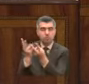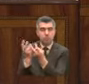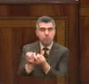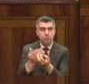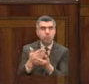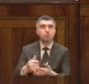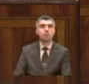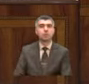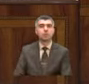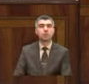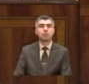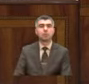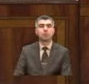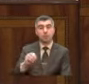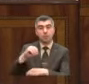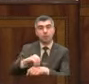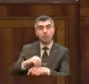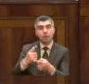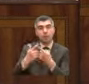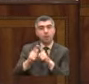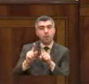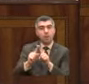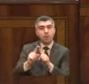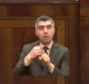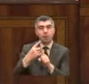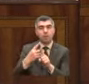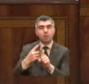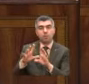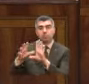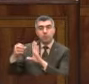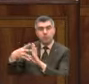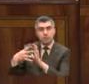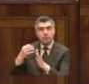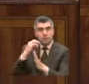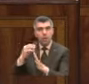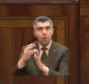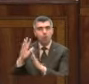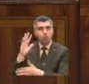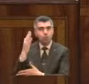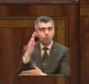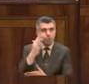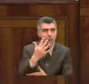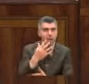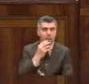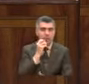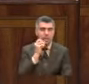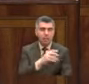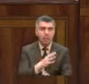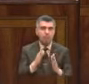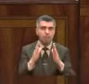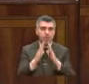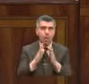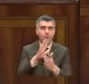الهيدروجين. أعددنا خارطة الطريق فيما يتعلق بالطاقة الحيوية لبيوماس تلق من غاباتنا من فلاحتنا بالنفاية المنزلية.